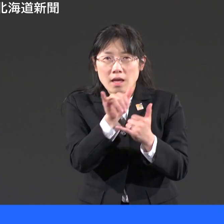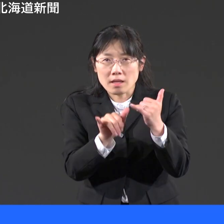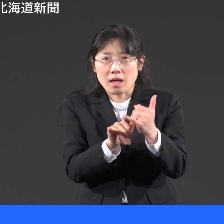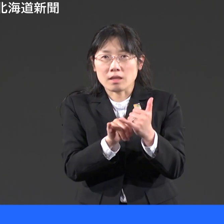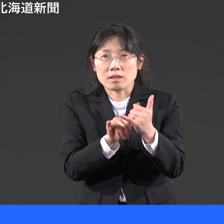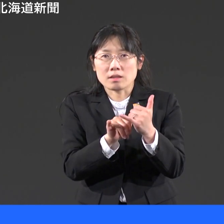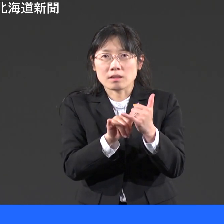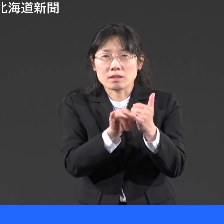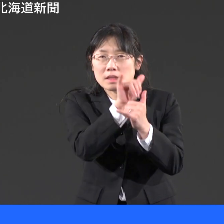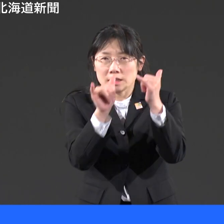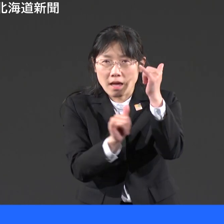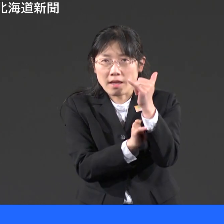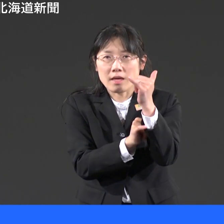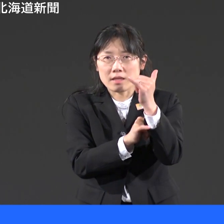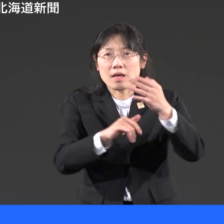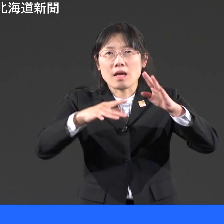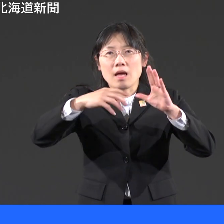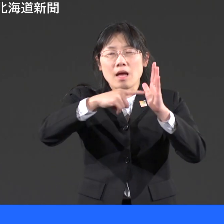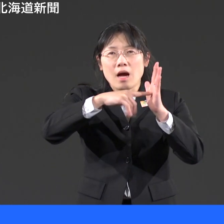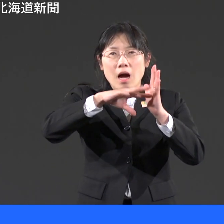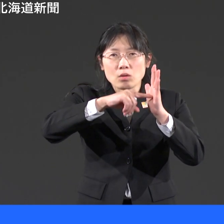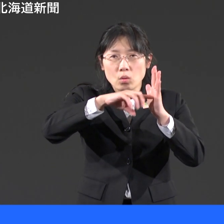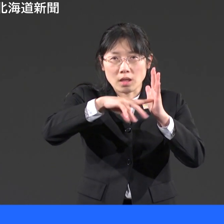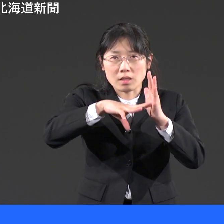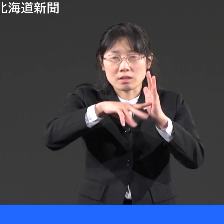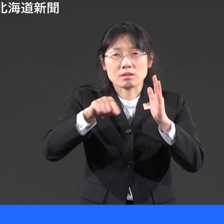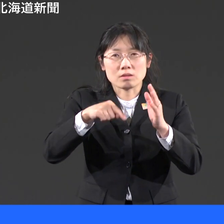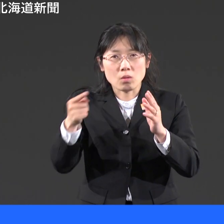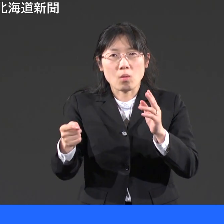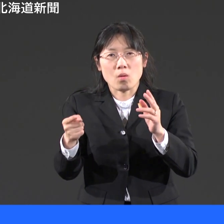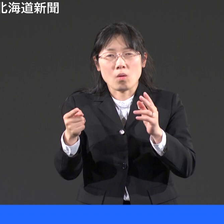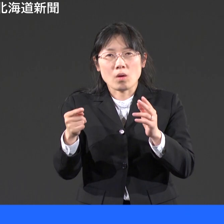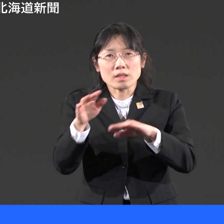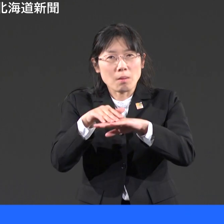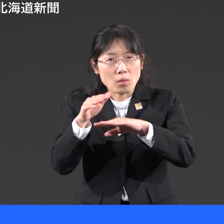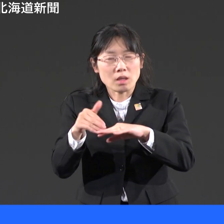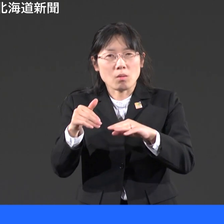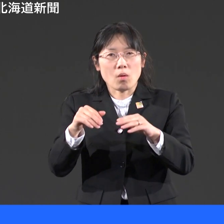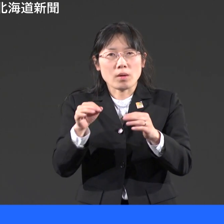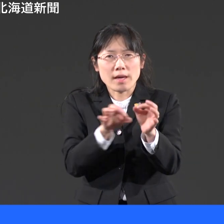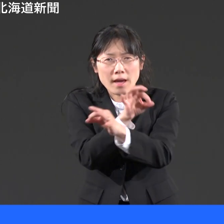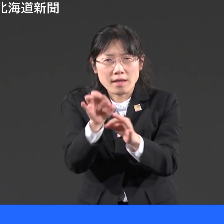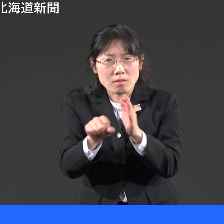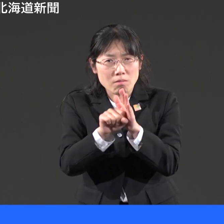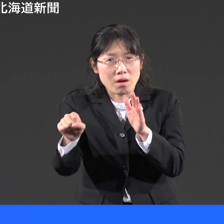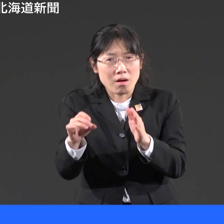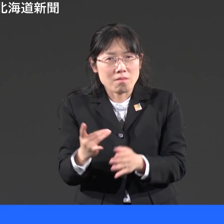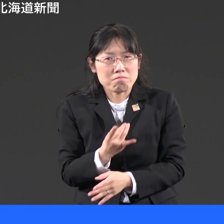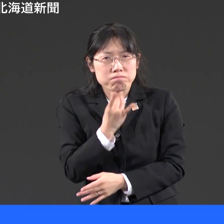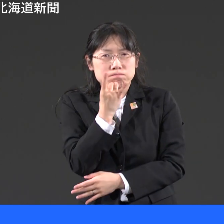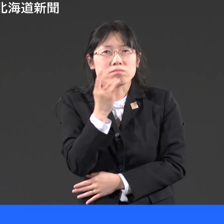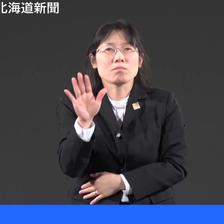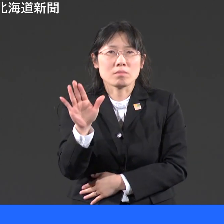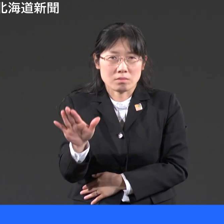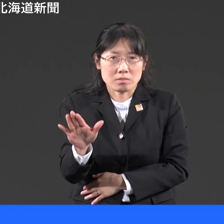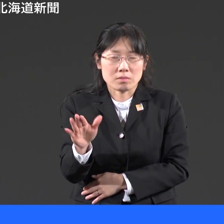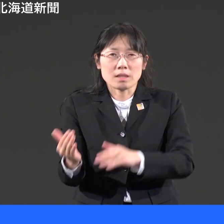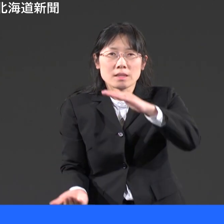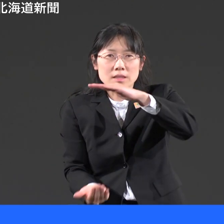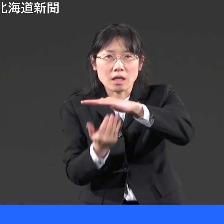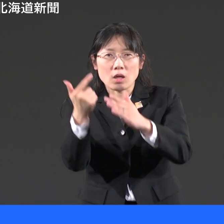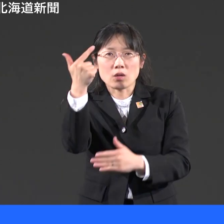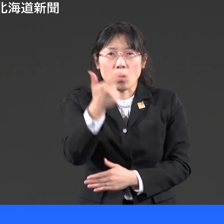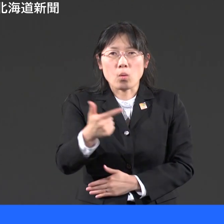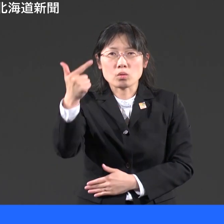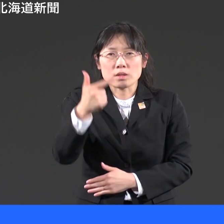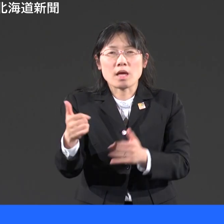に建設することに伴う経済効果への期待が市内でも高まっていると思います。一方で最大6000人に上る